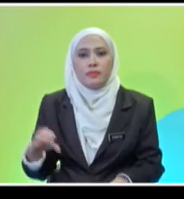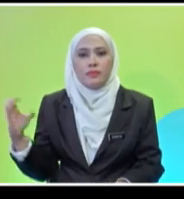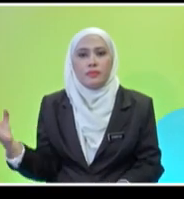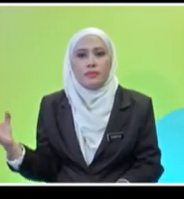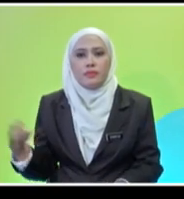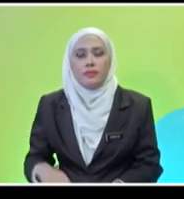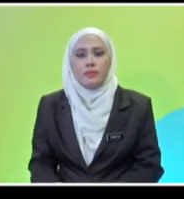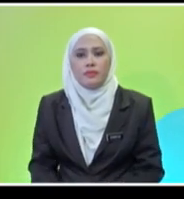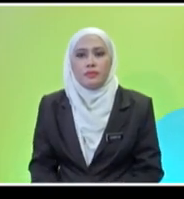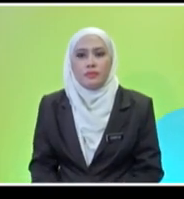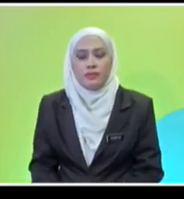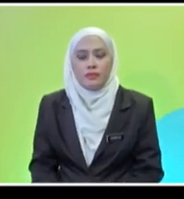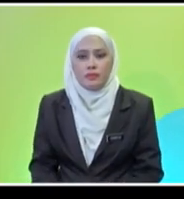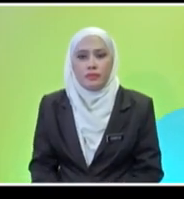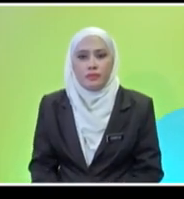sekarang